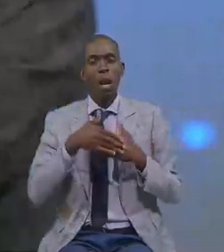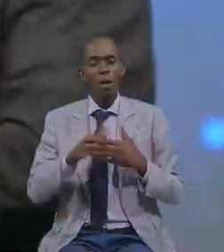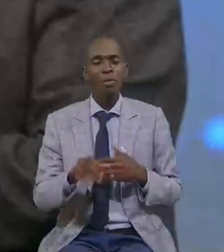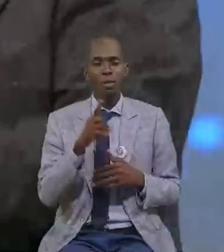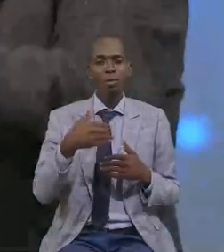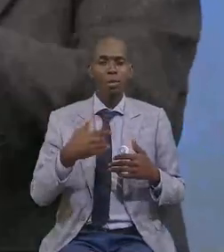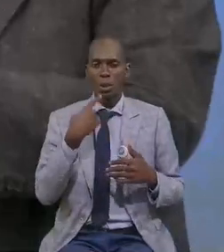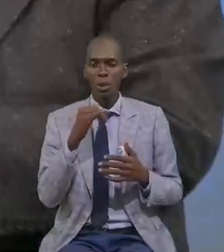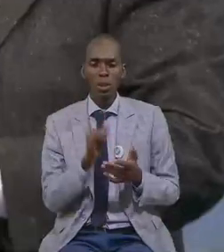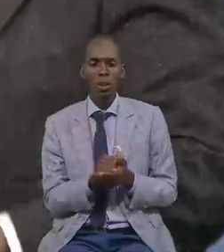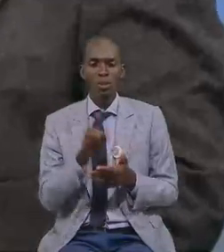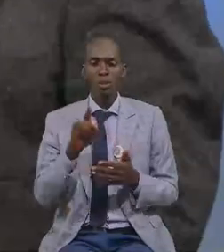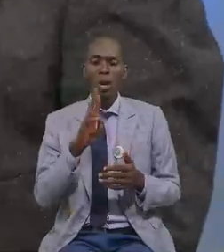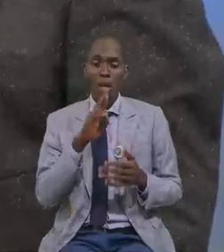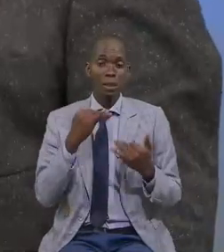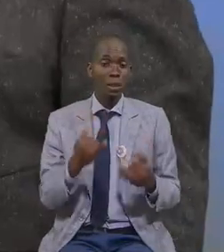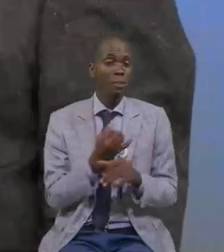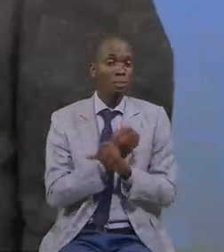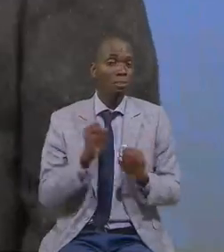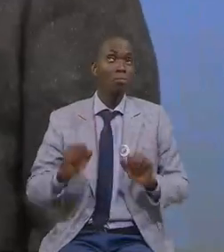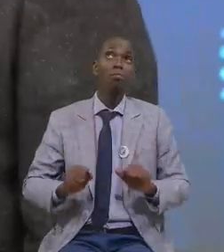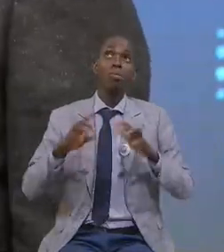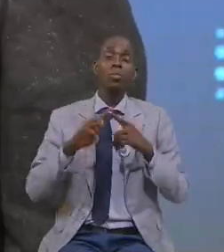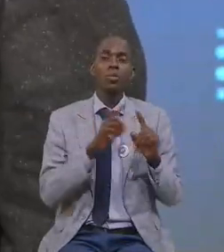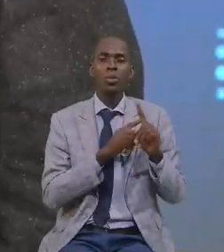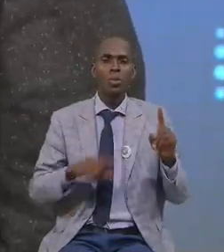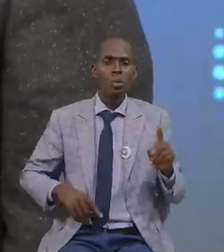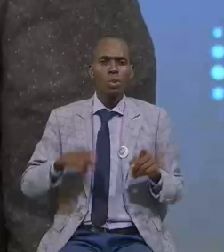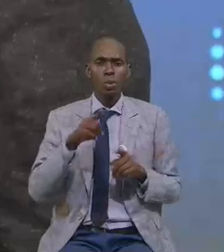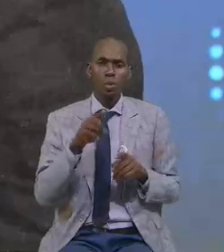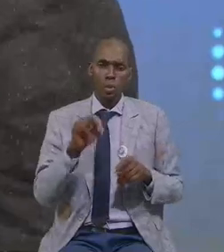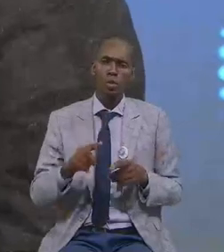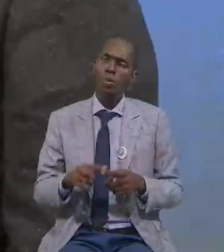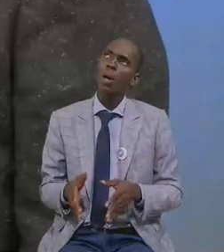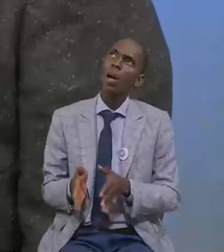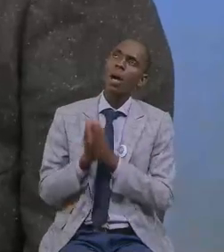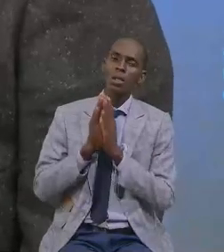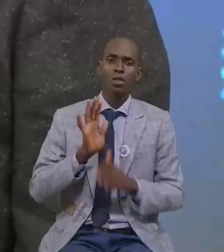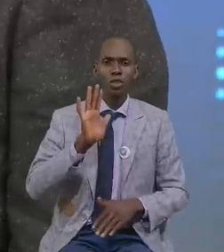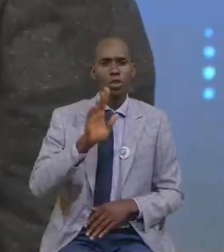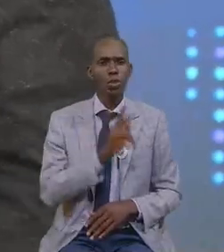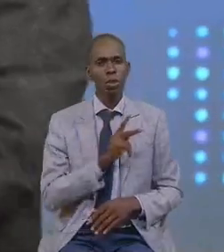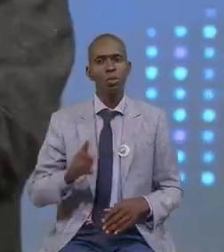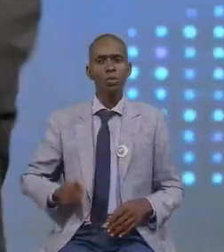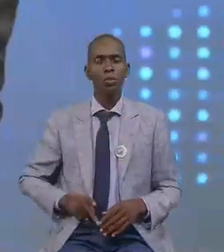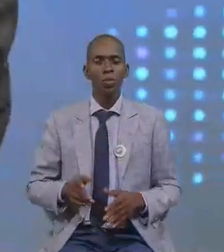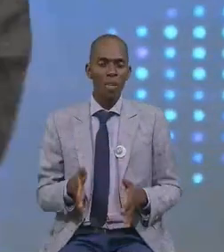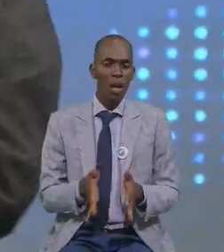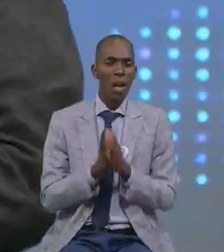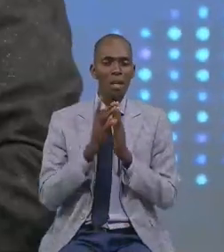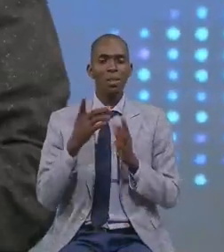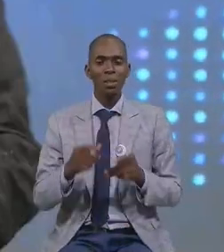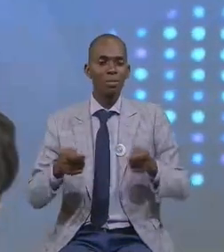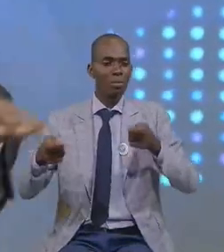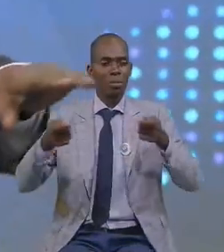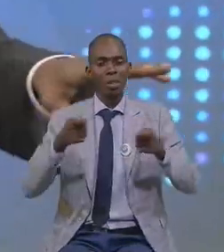après avoir professé, avoir donné votre vie au Seigneur, vous allez demander à votre roi. Vous allez vouloir demander au